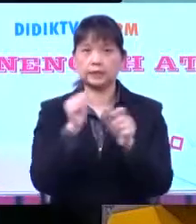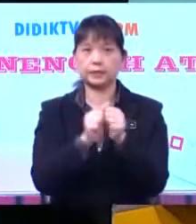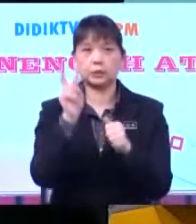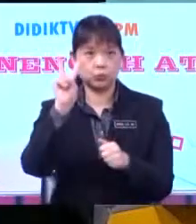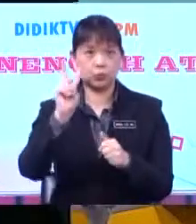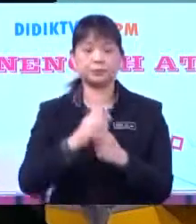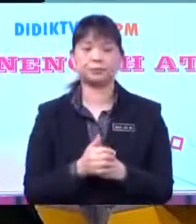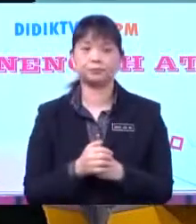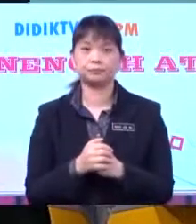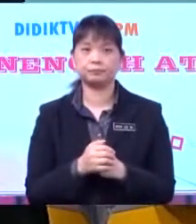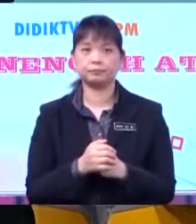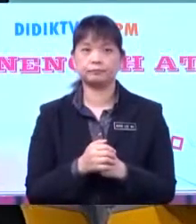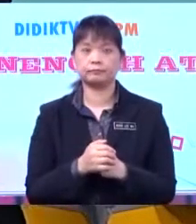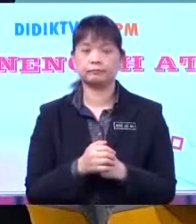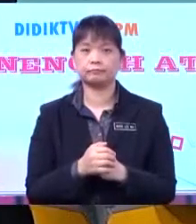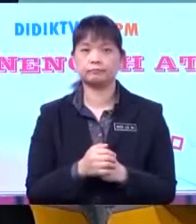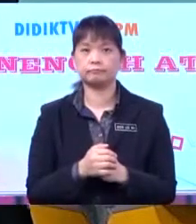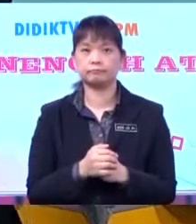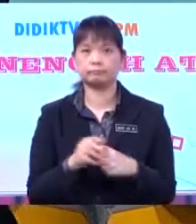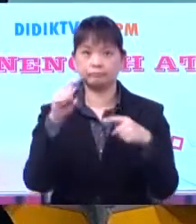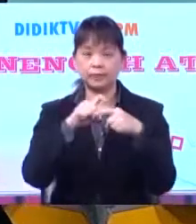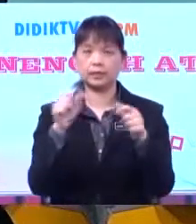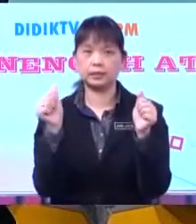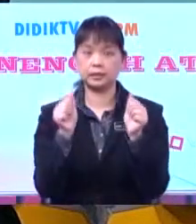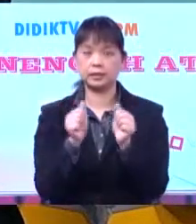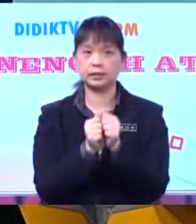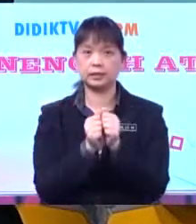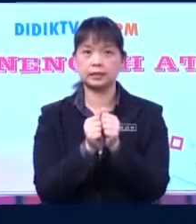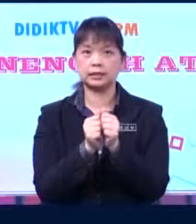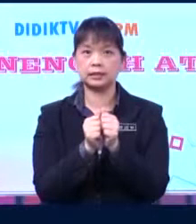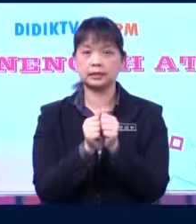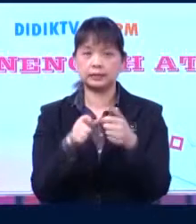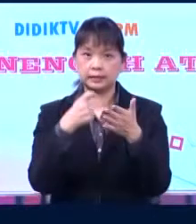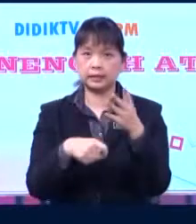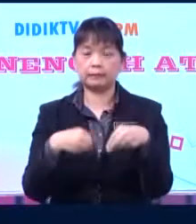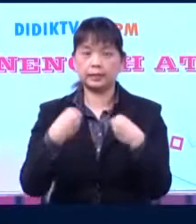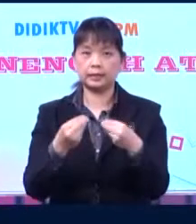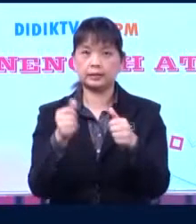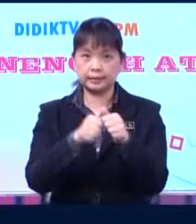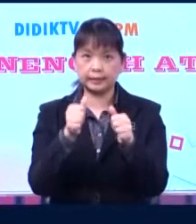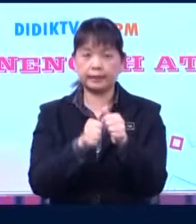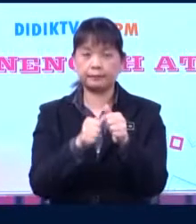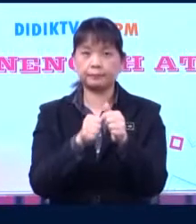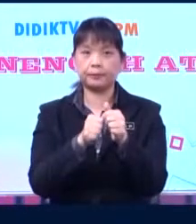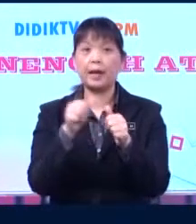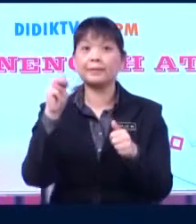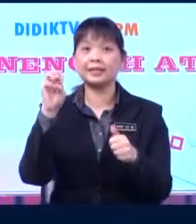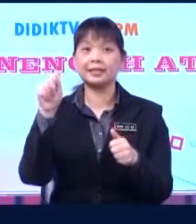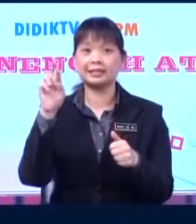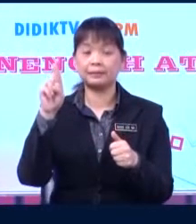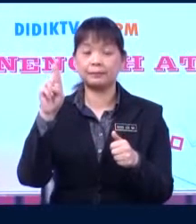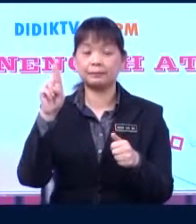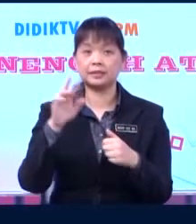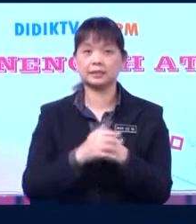lagi tuh darat dengan Duo bahagia dengan nilai bagi setiap M2 pakai jadi dapat